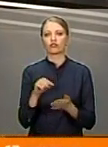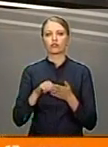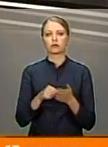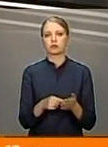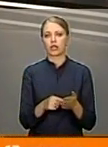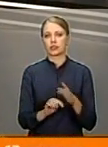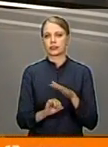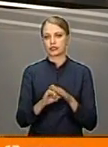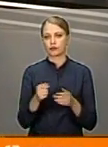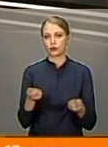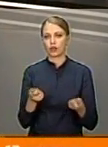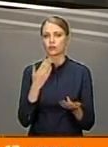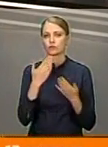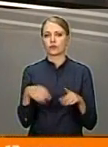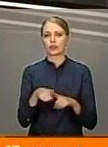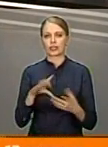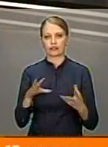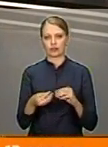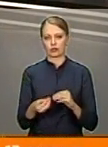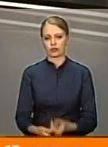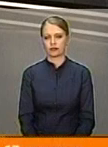спиралися урядники стосовно таких висновків?